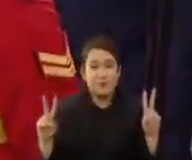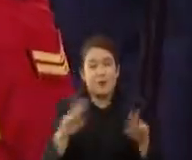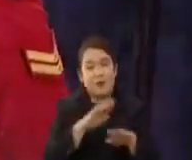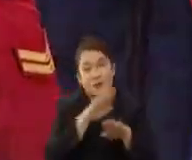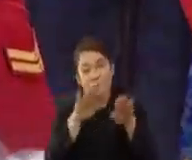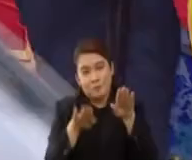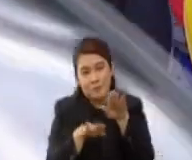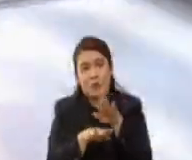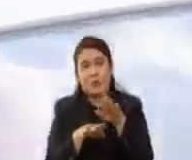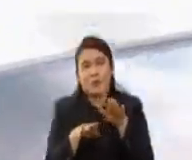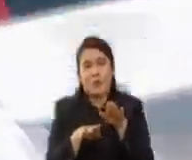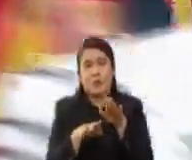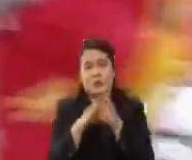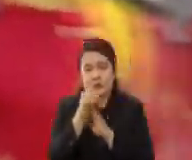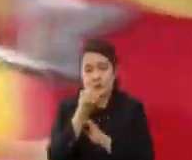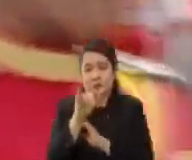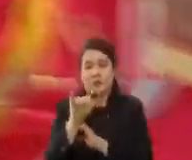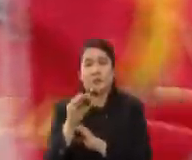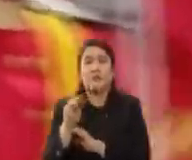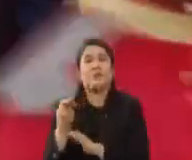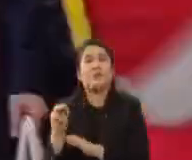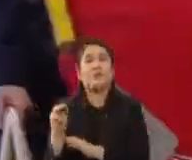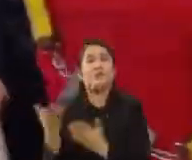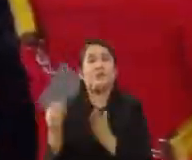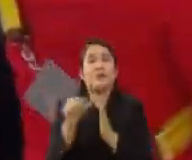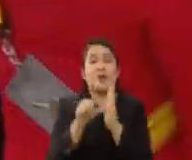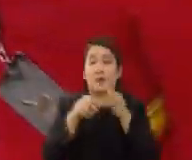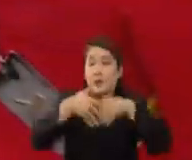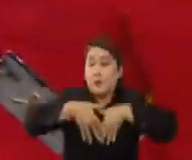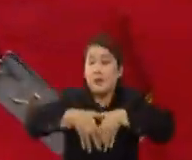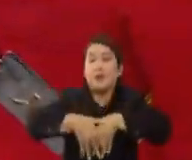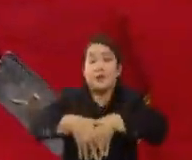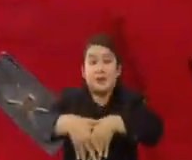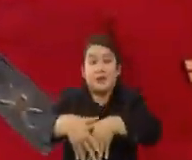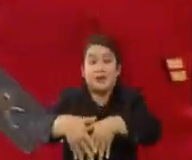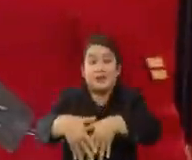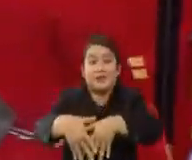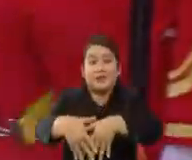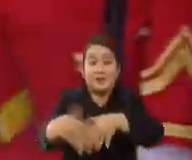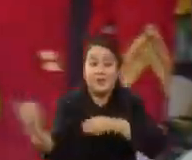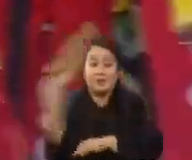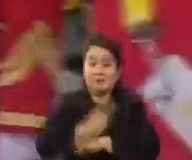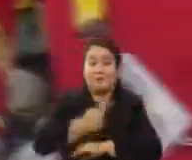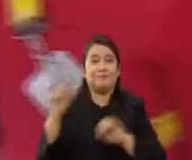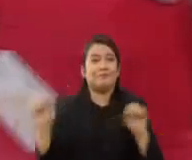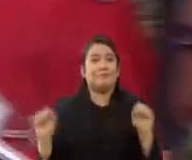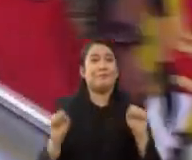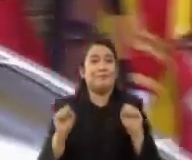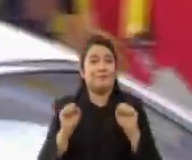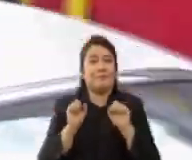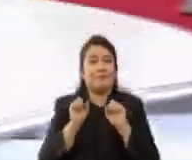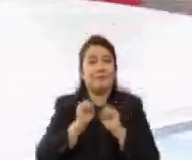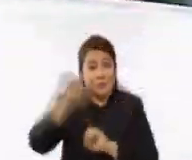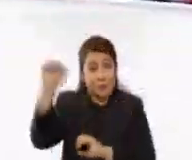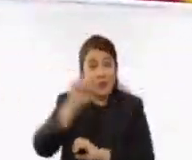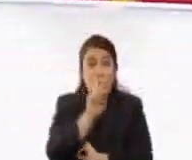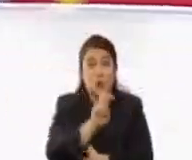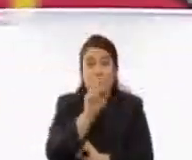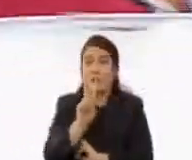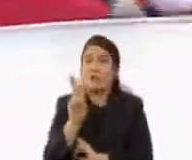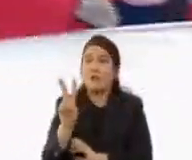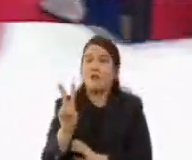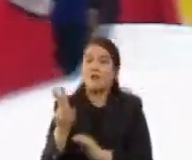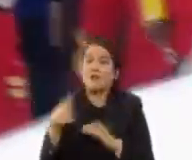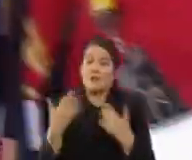bawah naungan Duli Tuanku. Acara pembarisan dan perarakan sebenar sambutan Hari Kebangsaan 2022